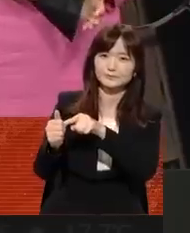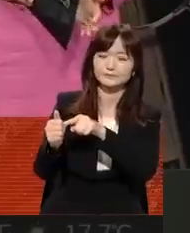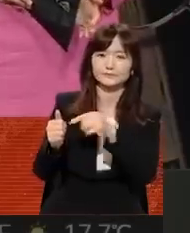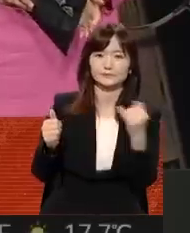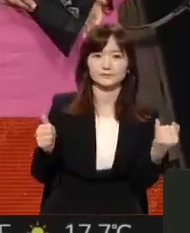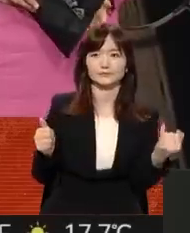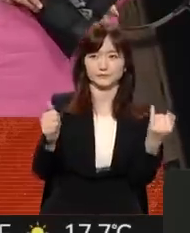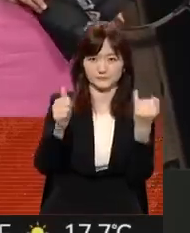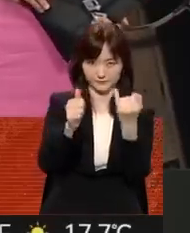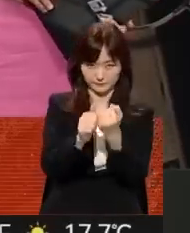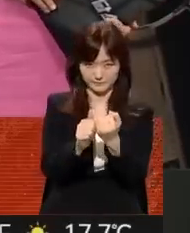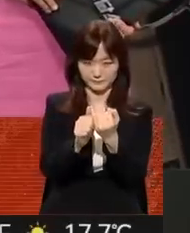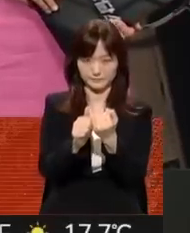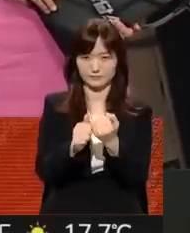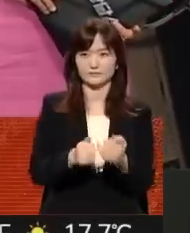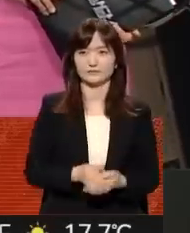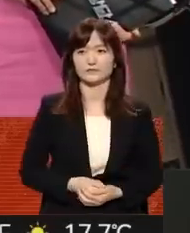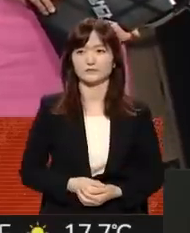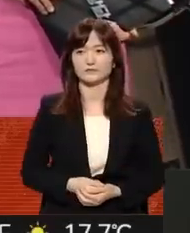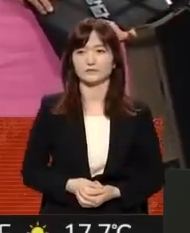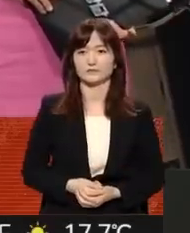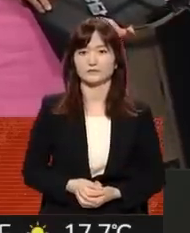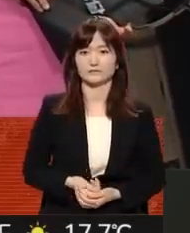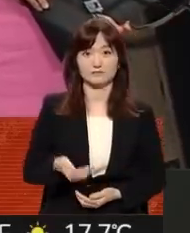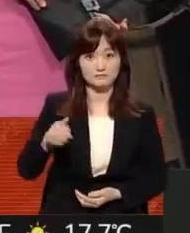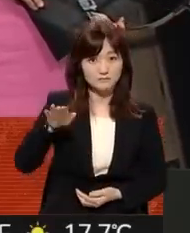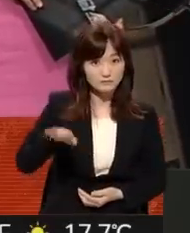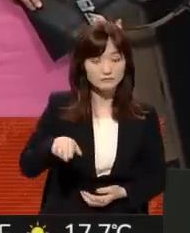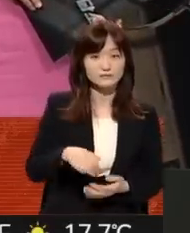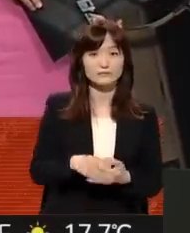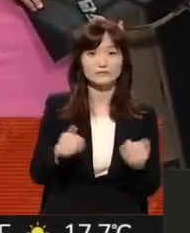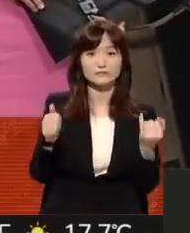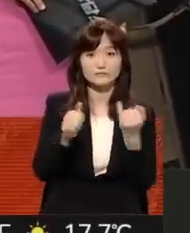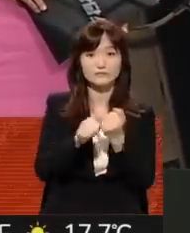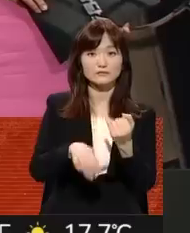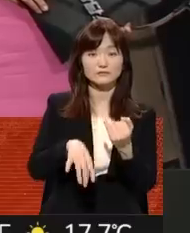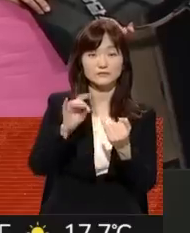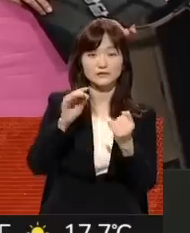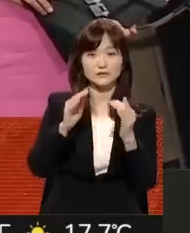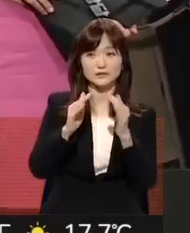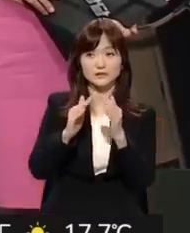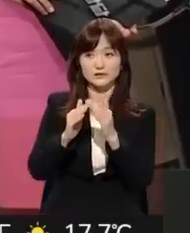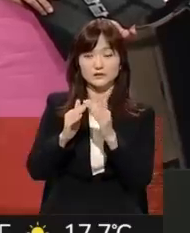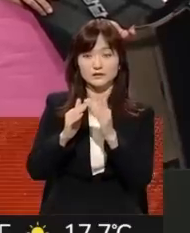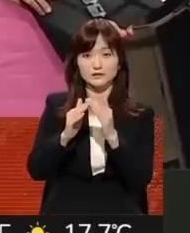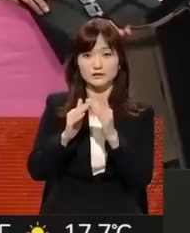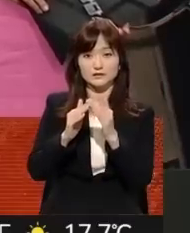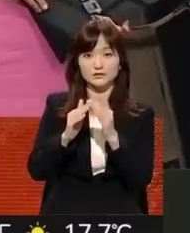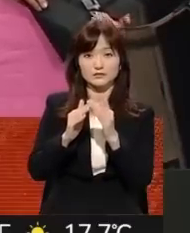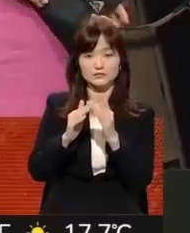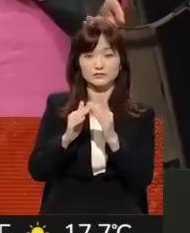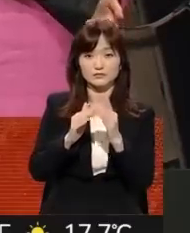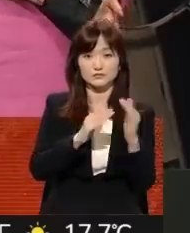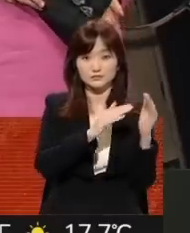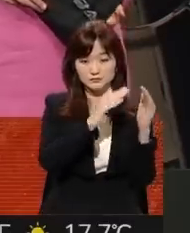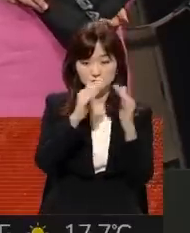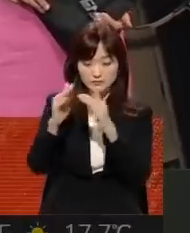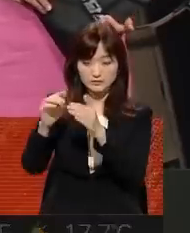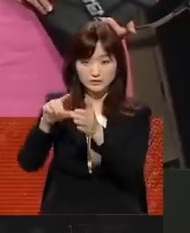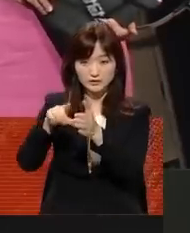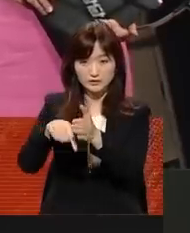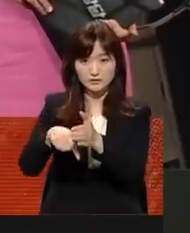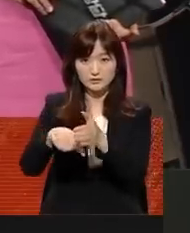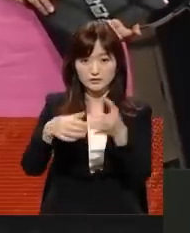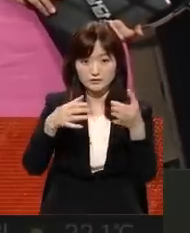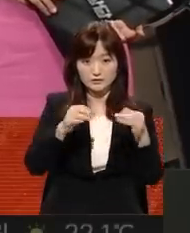남성과 결혼까지 하게 됐습니다. 그런데 결혼 후 첫 집들이 날, 김 씨는 아주 충격적인